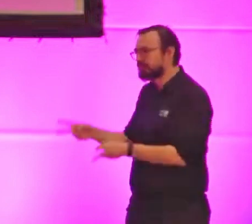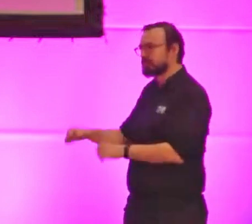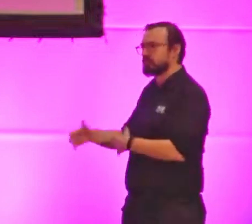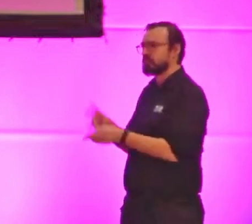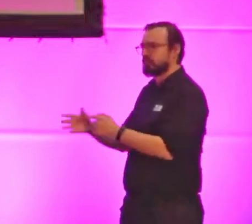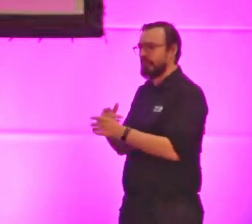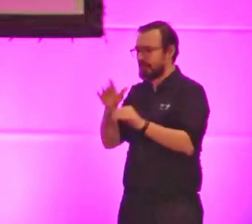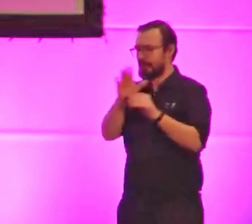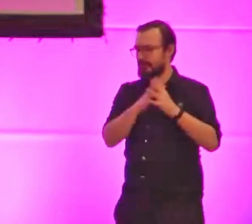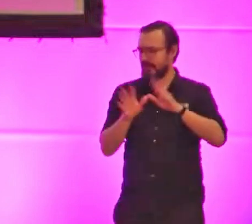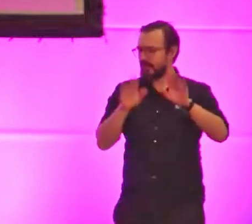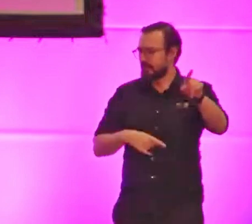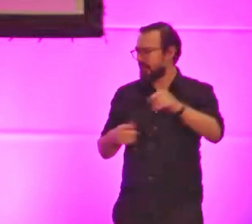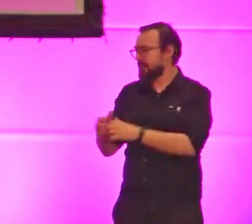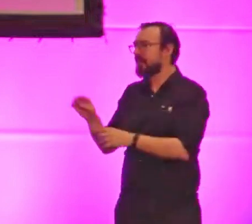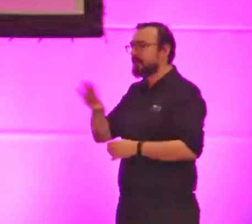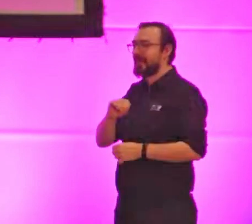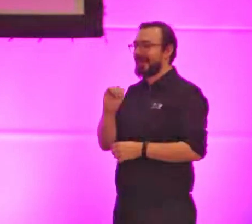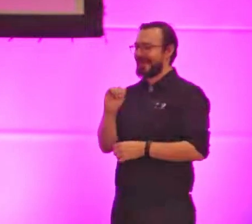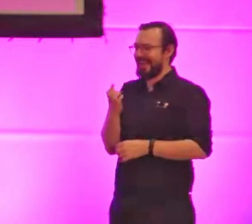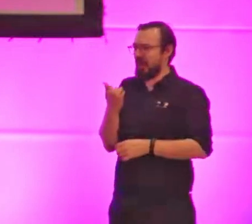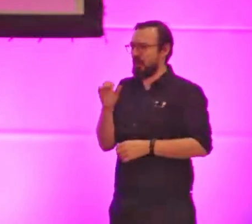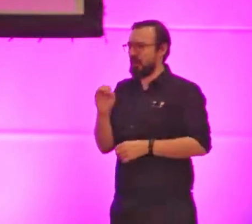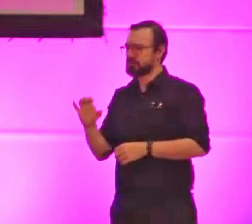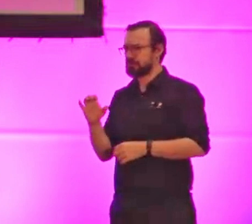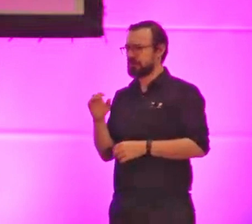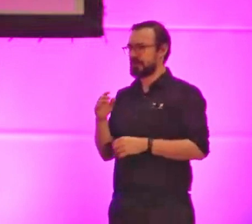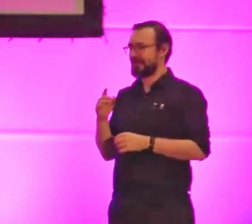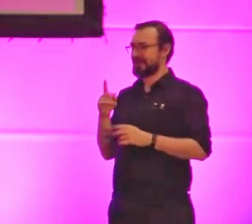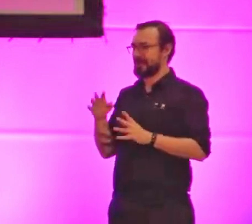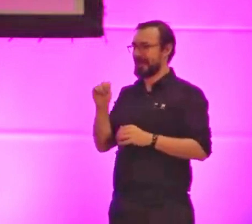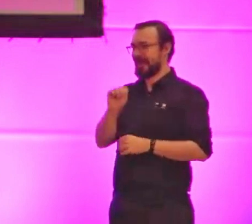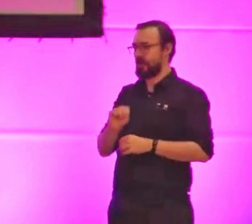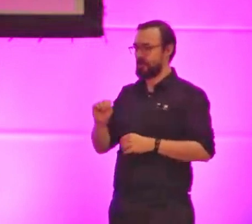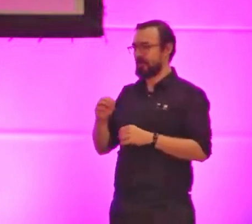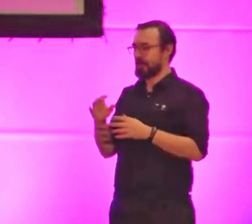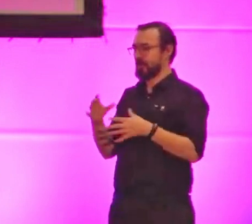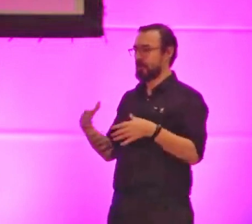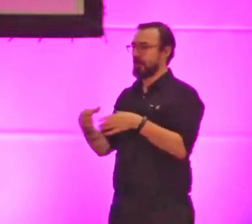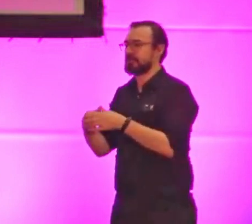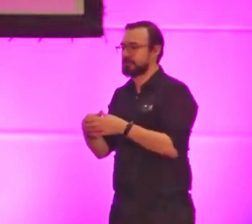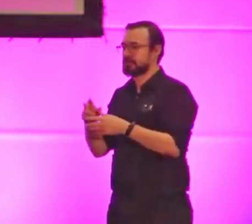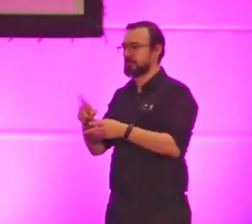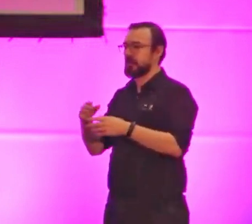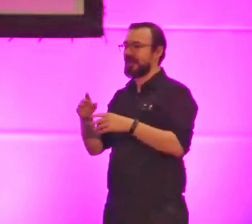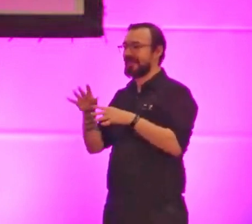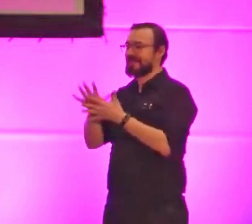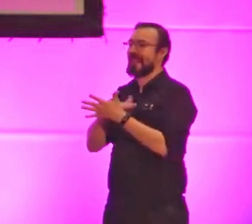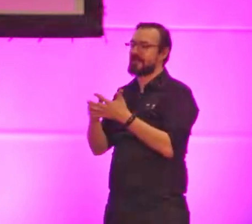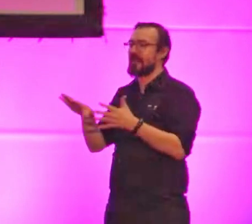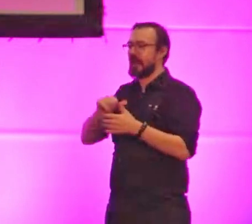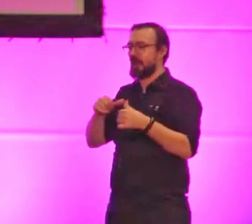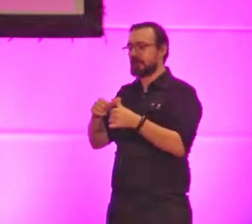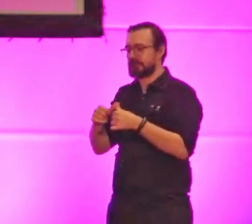någonting. Och i det så samlades något som heter ECOS, som brukar stå som European Coalition on Oil in Sudan, som är ett nätverk av alla organisationer